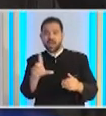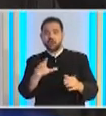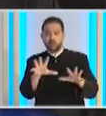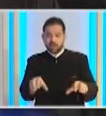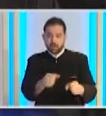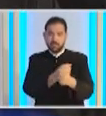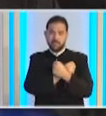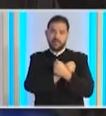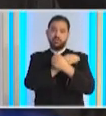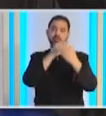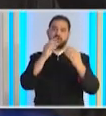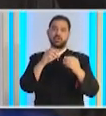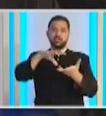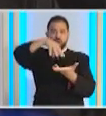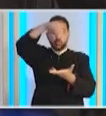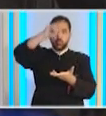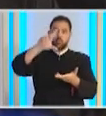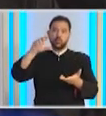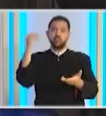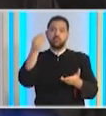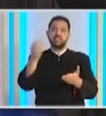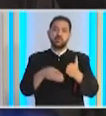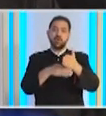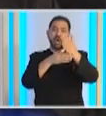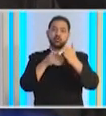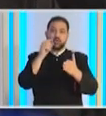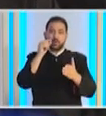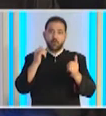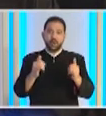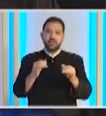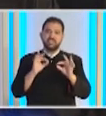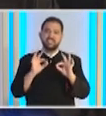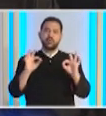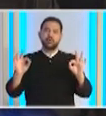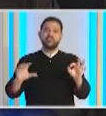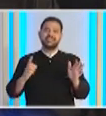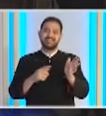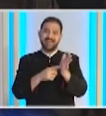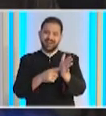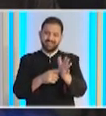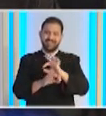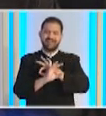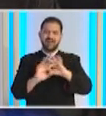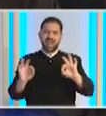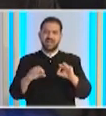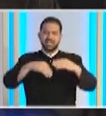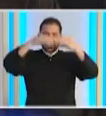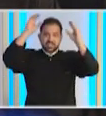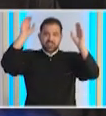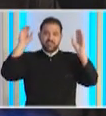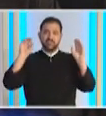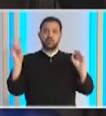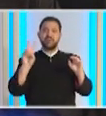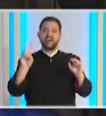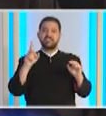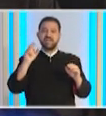Duhul lui Dumnezeu este cel care realizează mântuirea în om. Acest proces este definit clar de Sfântul Vasile cel Mare